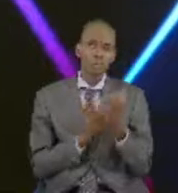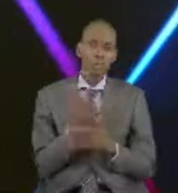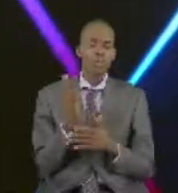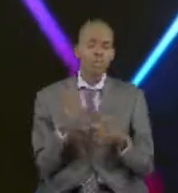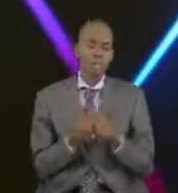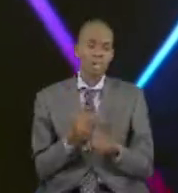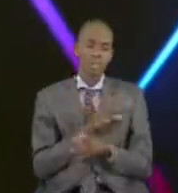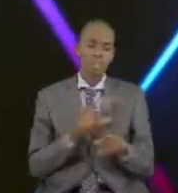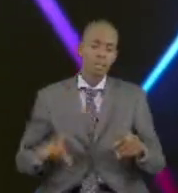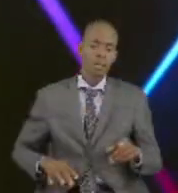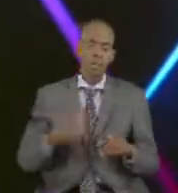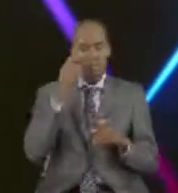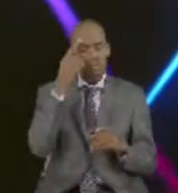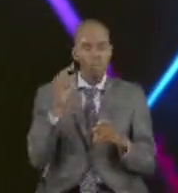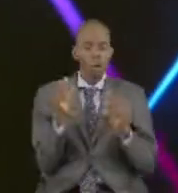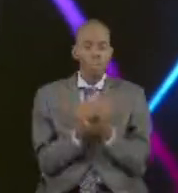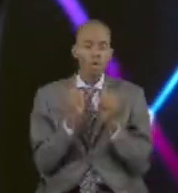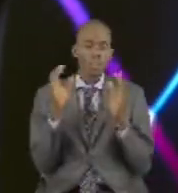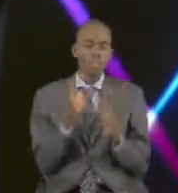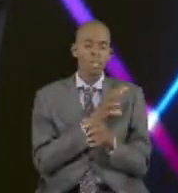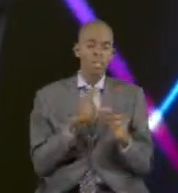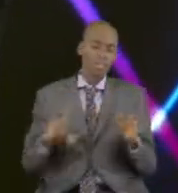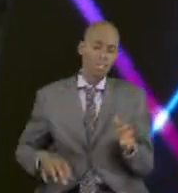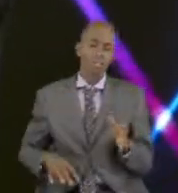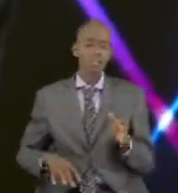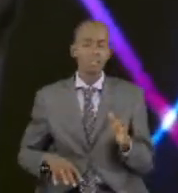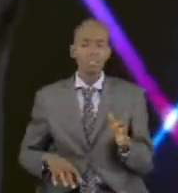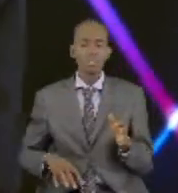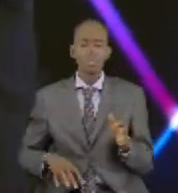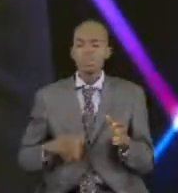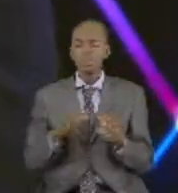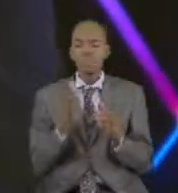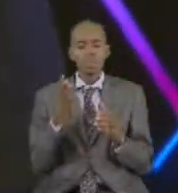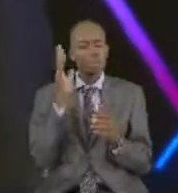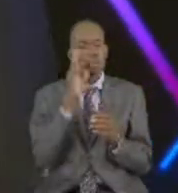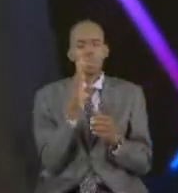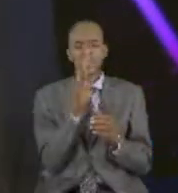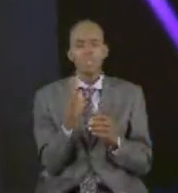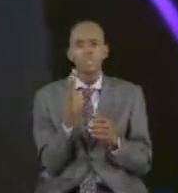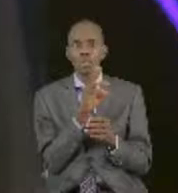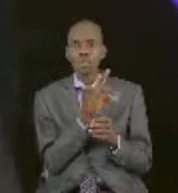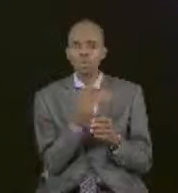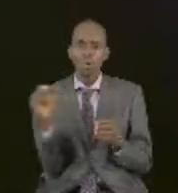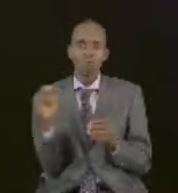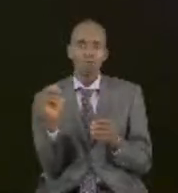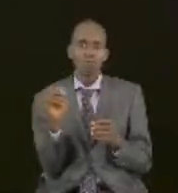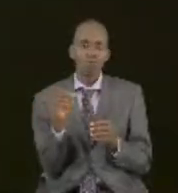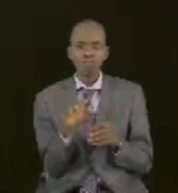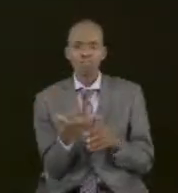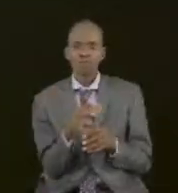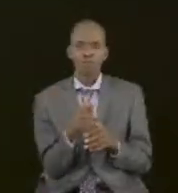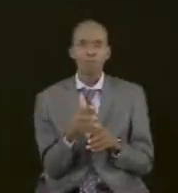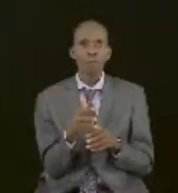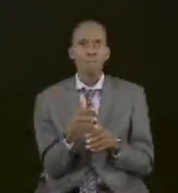comme Christ. Sans compromission de poltron. Cela peut me pousser,